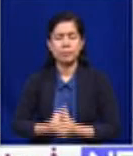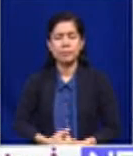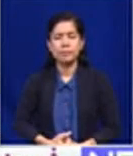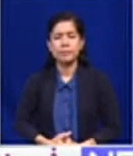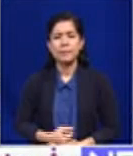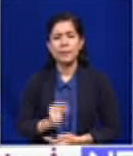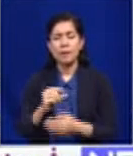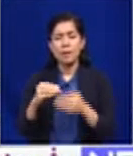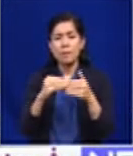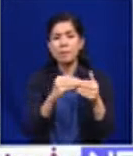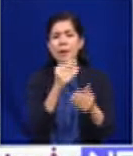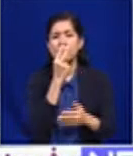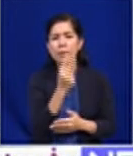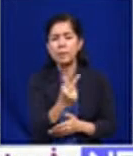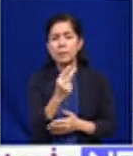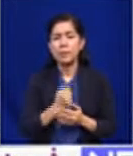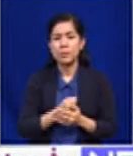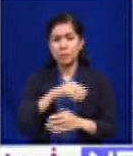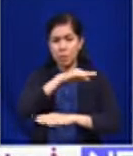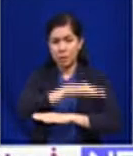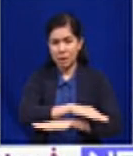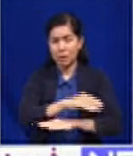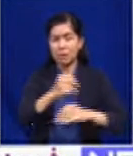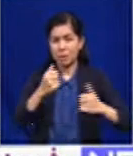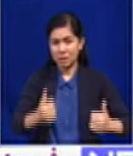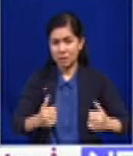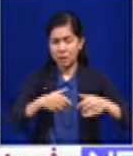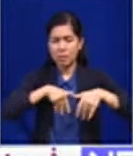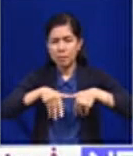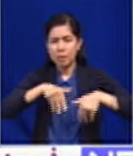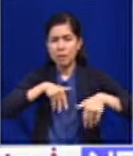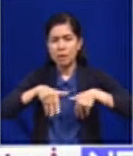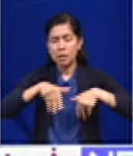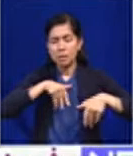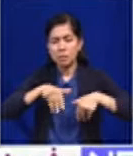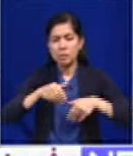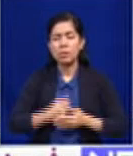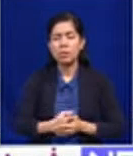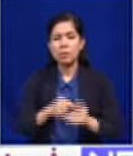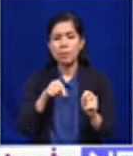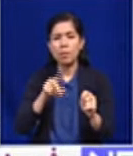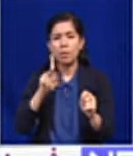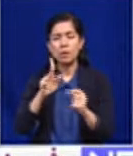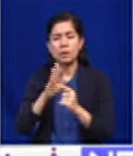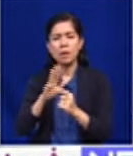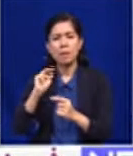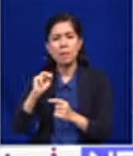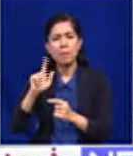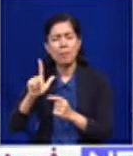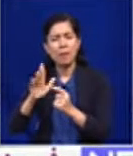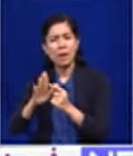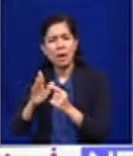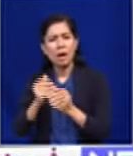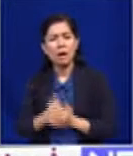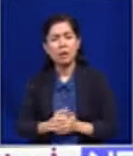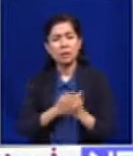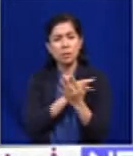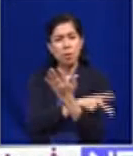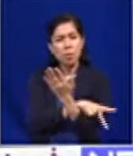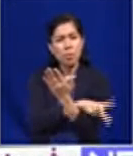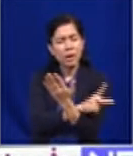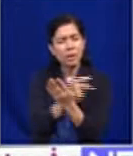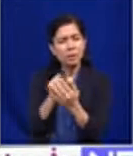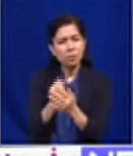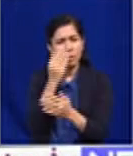พาไปดูเหตุการณ์เมื่อช่วงเย็นวันนี้ที่ผ่านมาชาวบ้านในพื้นที่ของตำบลกมลาอำเภอกระทู้จังหวัดภูเก็ตก็ต้องตื่นตกใจนะค